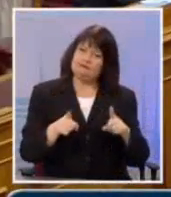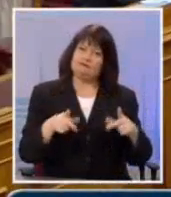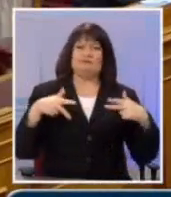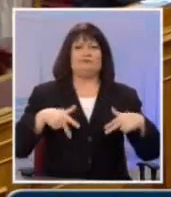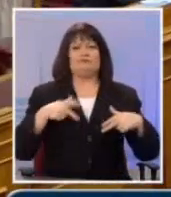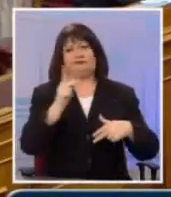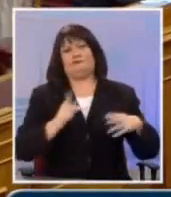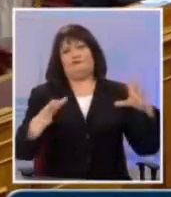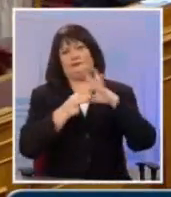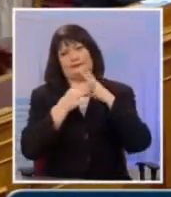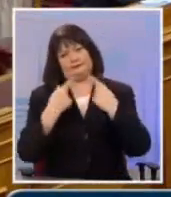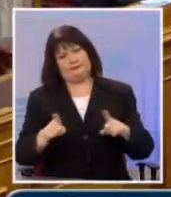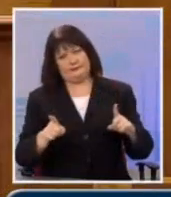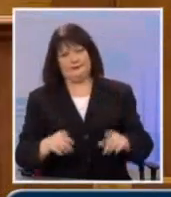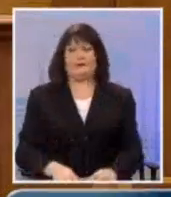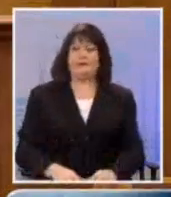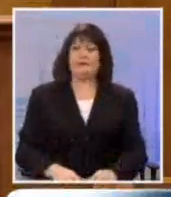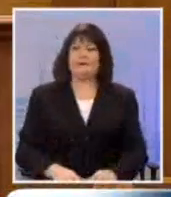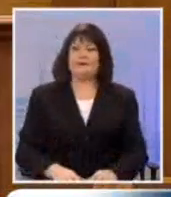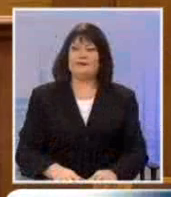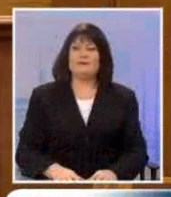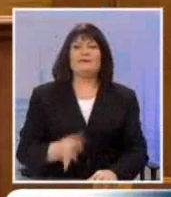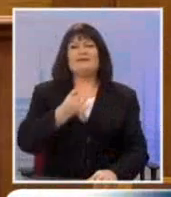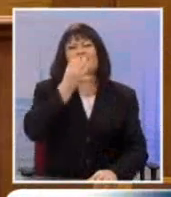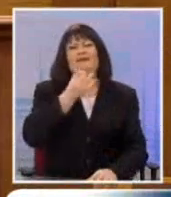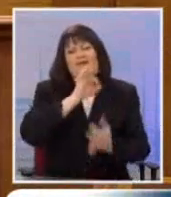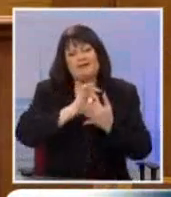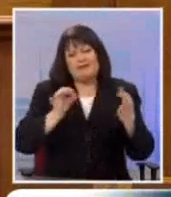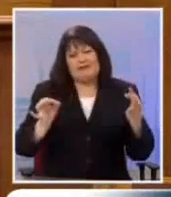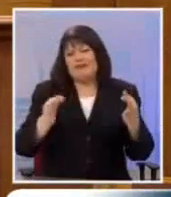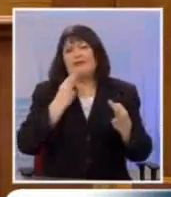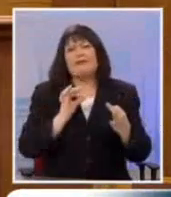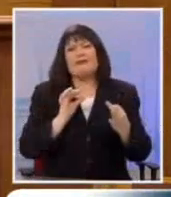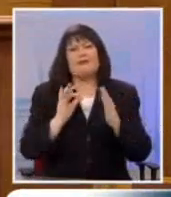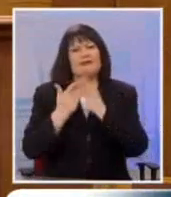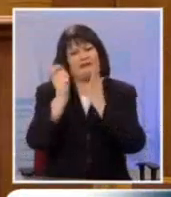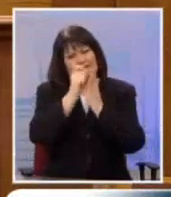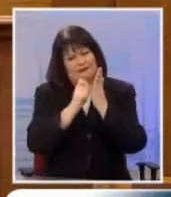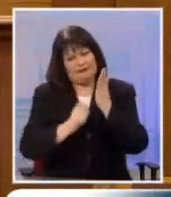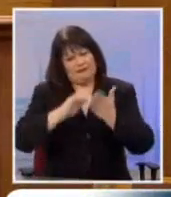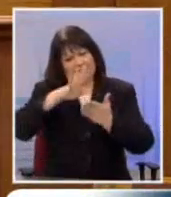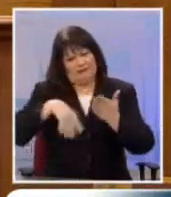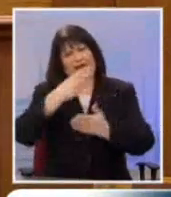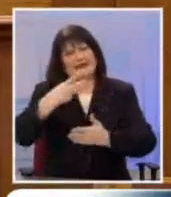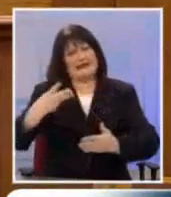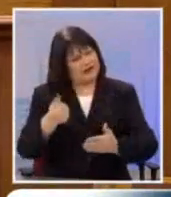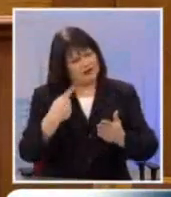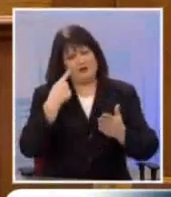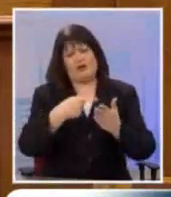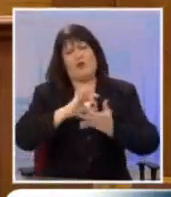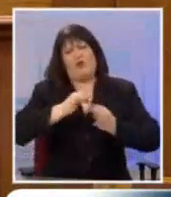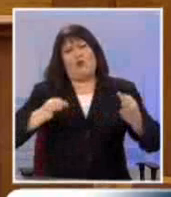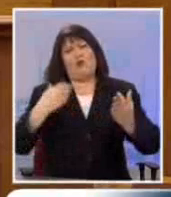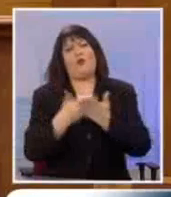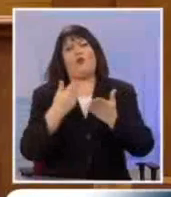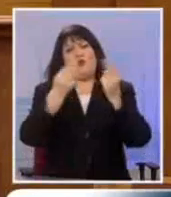κράτος και την κοινωνία. Δεν θα σας αναπτύξω εδώ, γιατί είναι στο βιβλίο και στο κείμενο, το γραπτό κείμενο, όλα αυτά τα